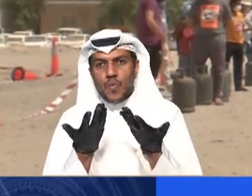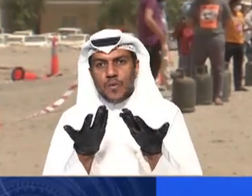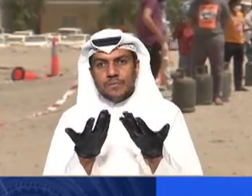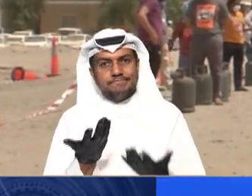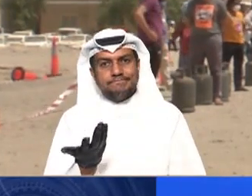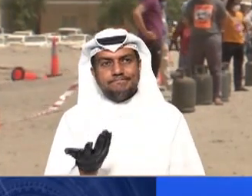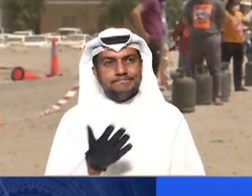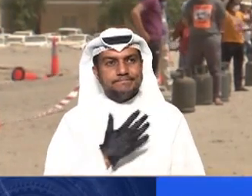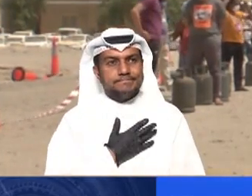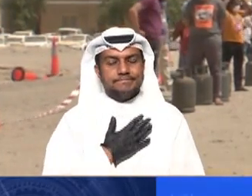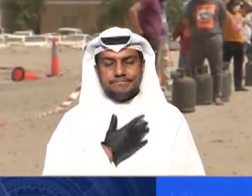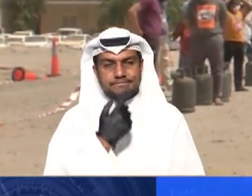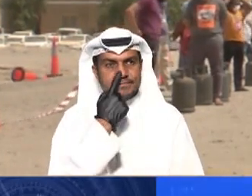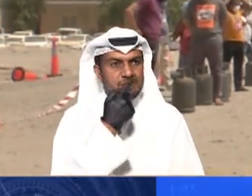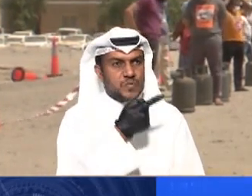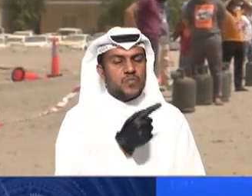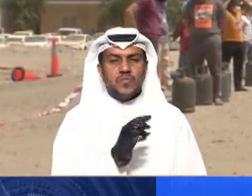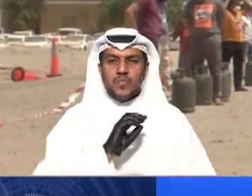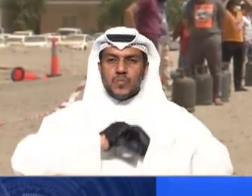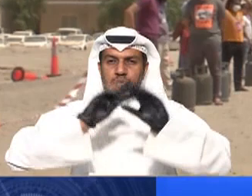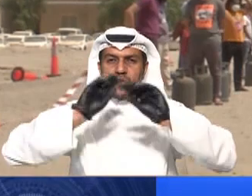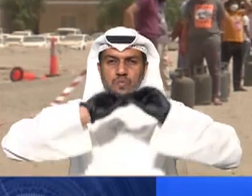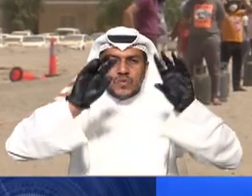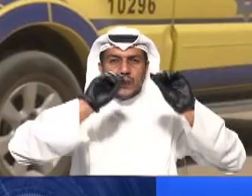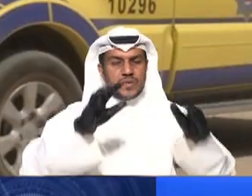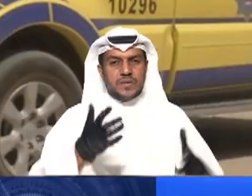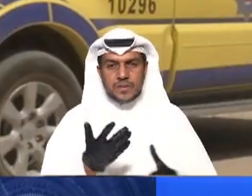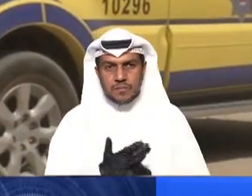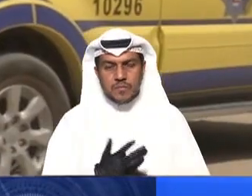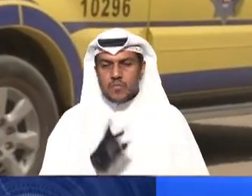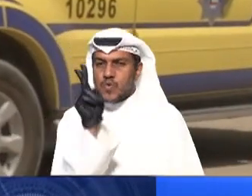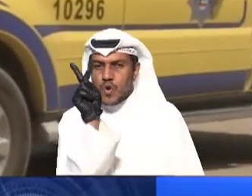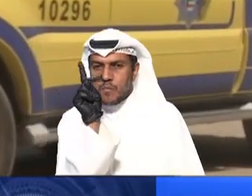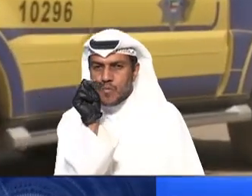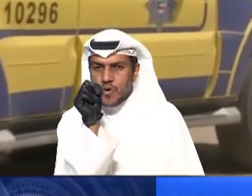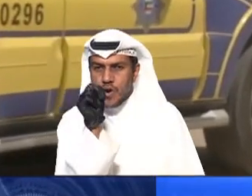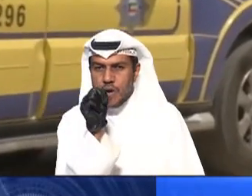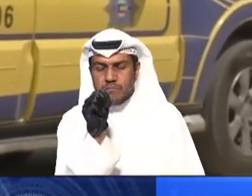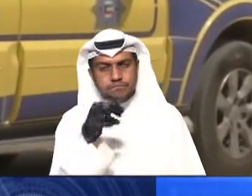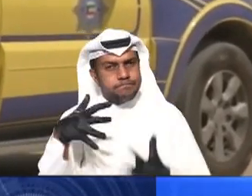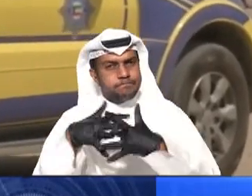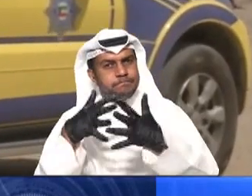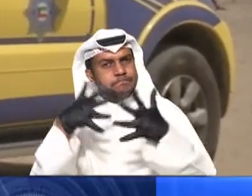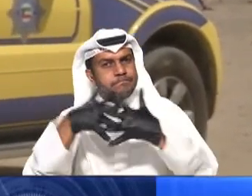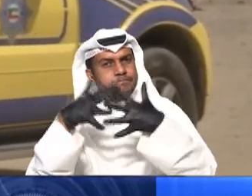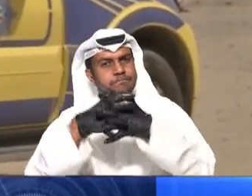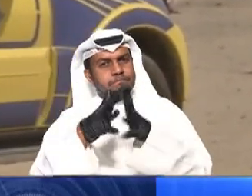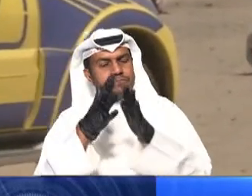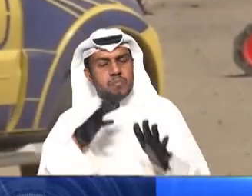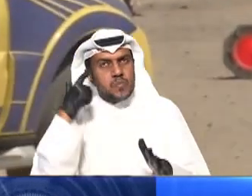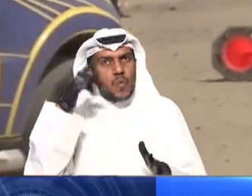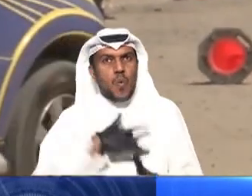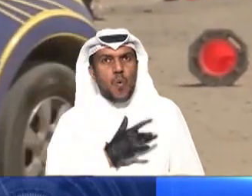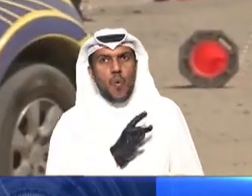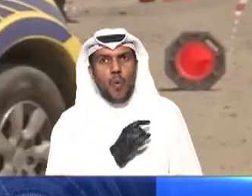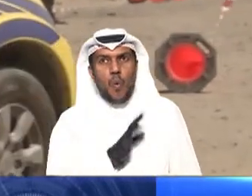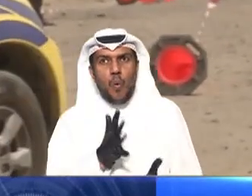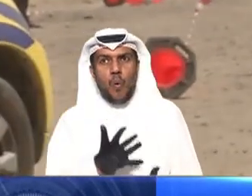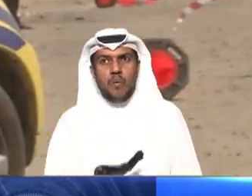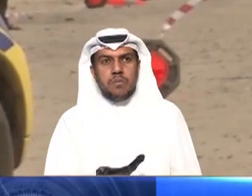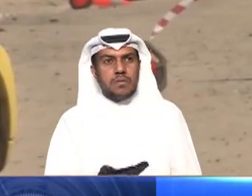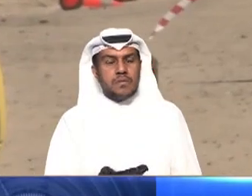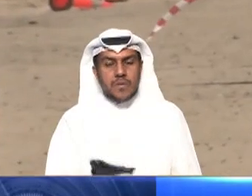أن نوزع عليهم بهالطريقة هذه يعني لمجرد بس يوم يومين على ما شوي يخف الضغط، وتدري الناس بهلع وذعر شوي خايفة أن ما في مخزون